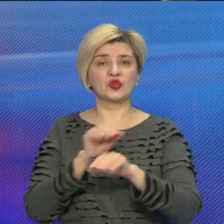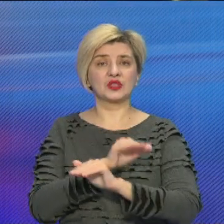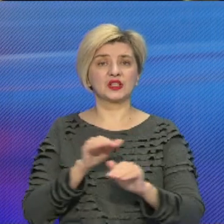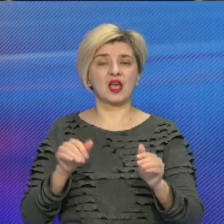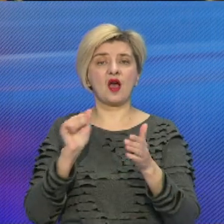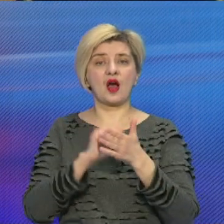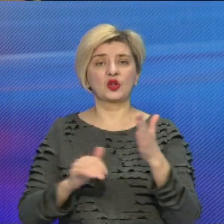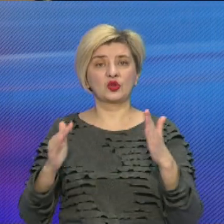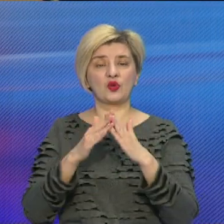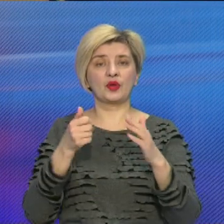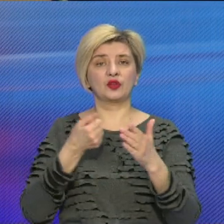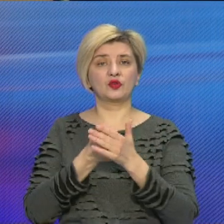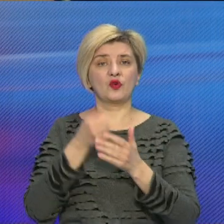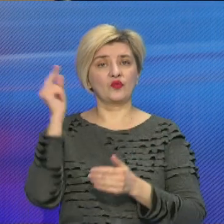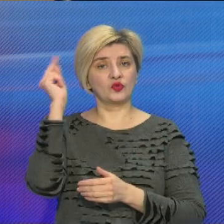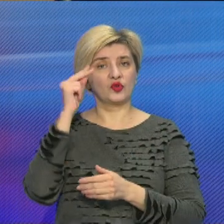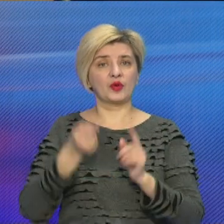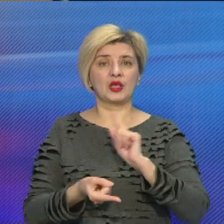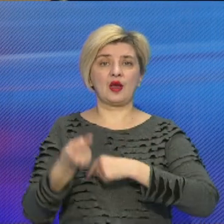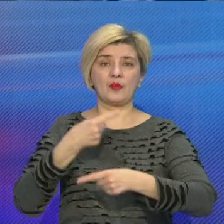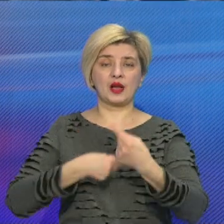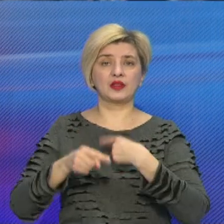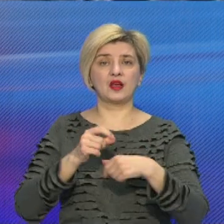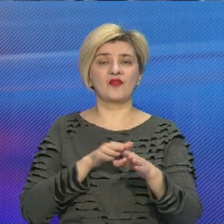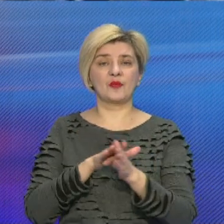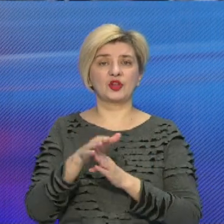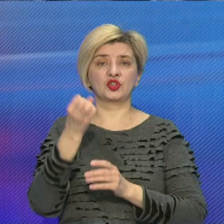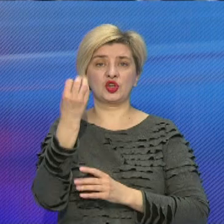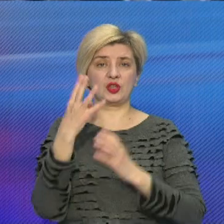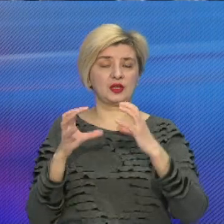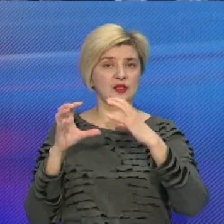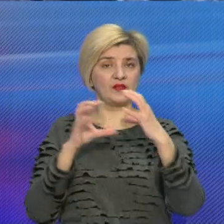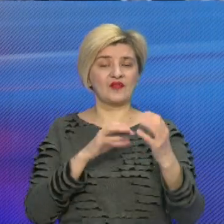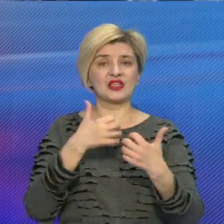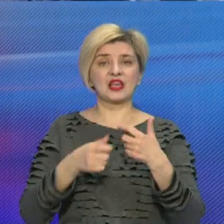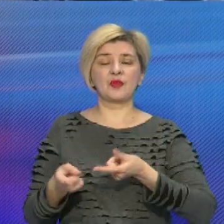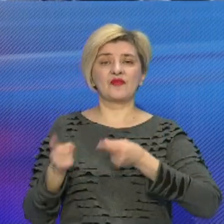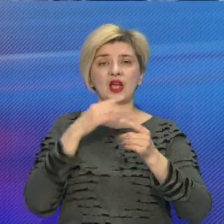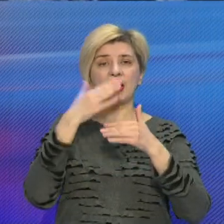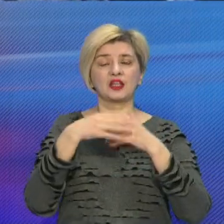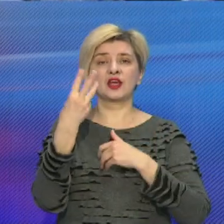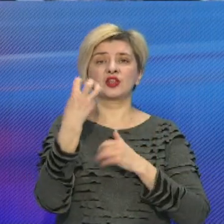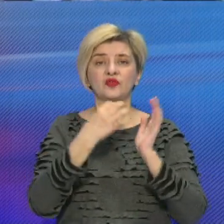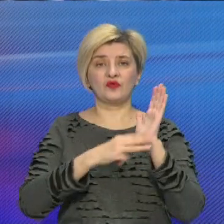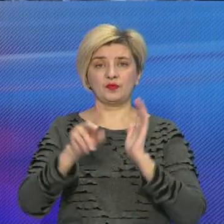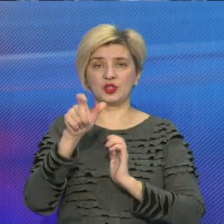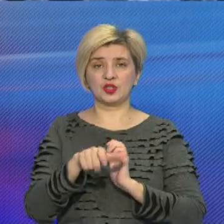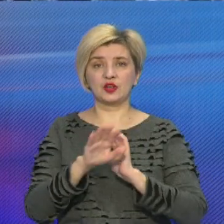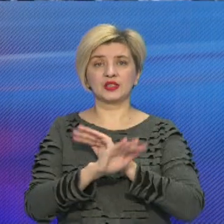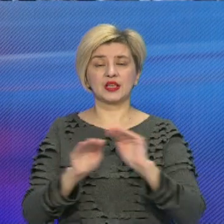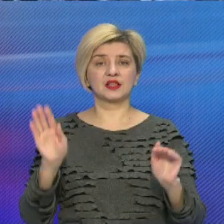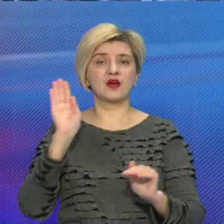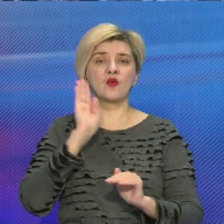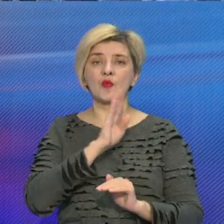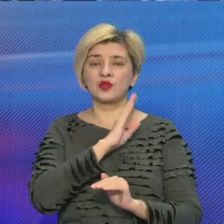наоборот ожидают 14 машин по 40 маршрутах. У среднем перевозилось около 380 человек – детей,